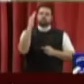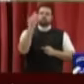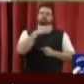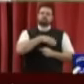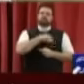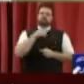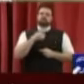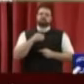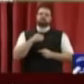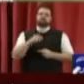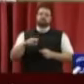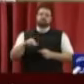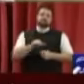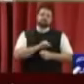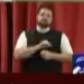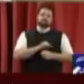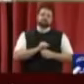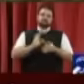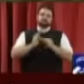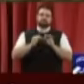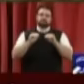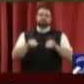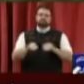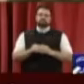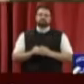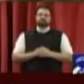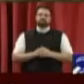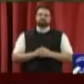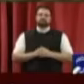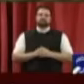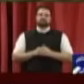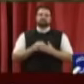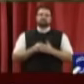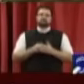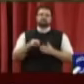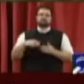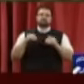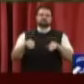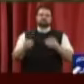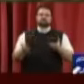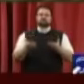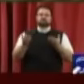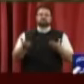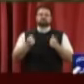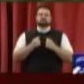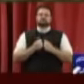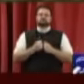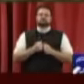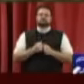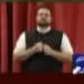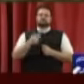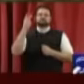Eee, da. E foarte interesant aici. Da, da. E interesant pentru că e atât de ușor să îți dai seama